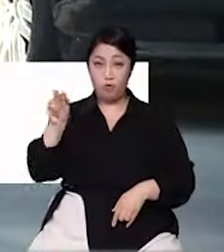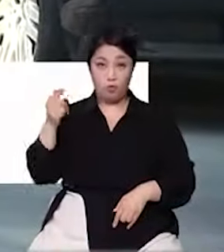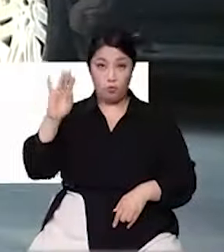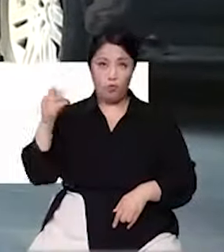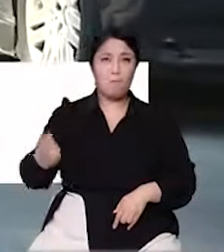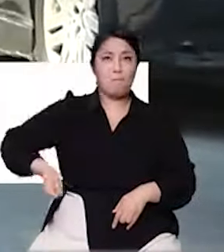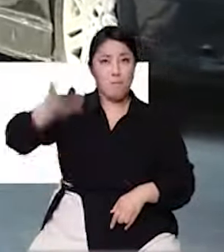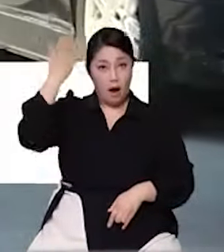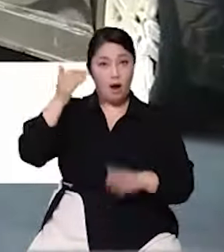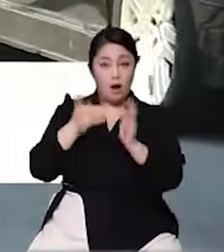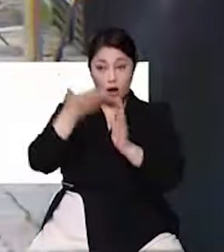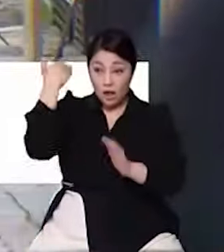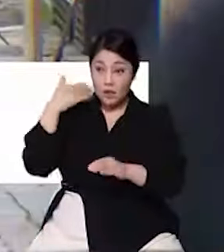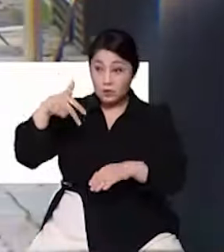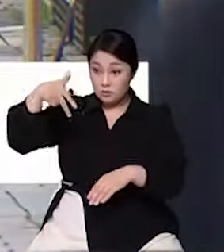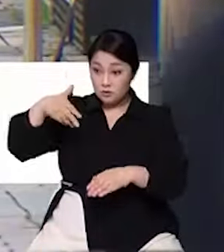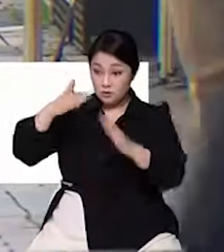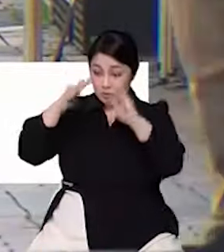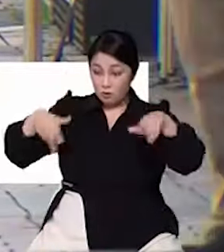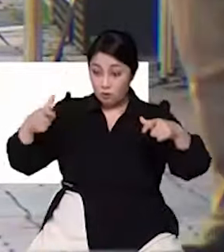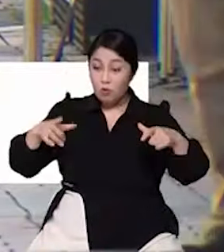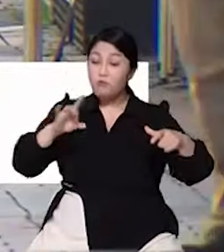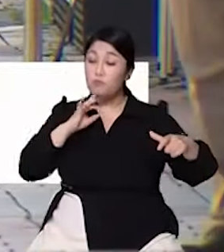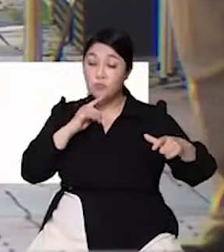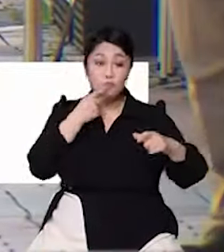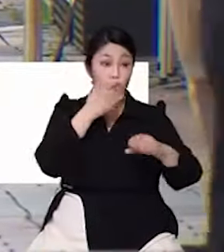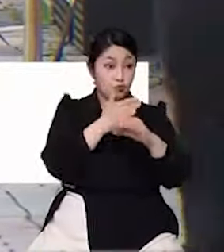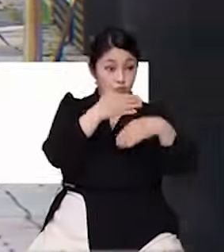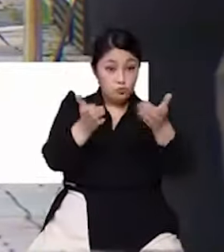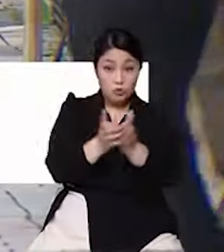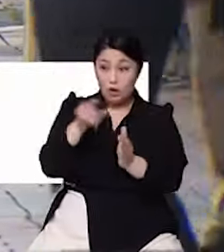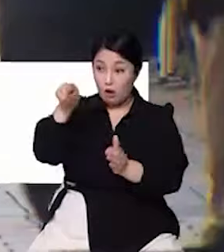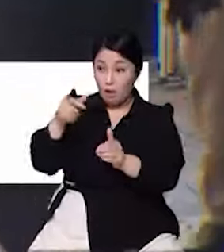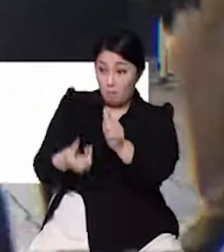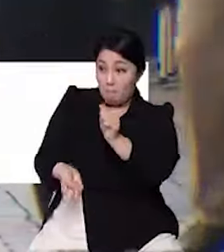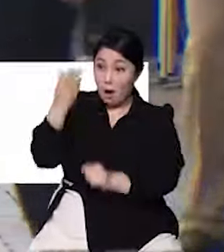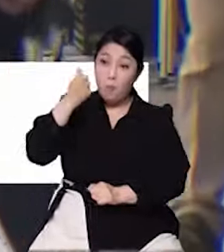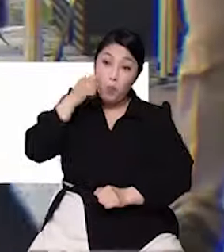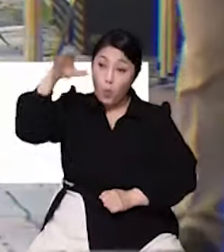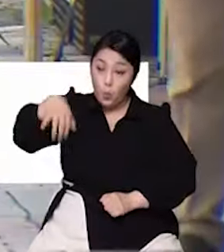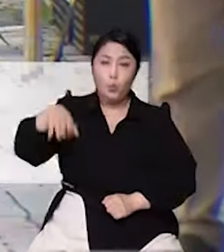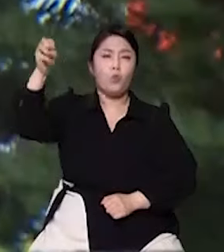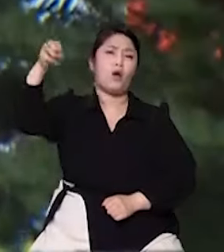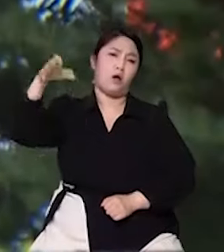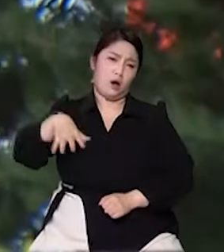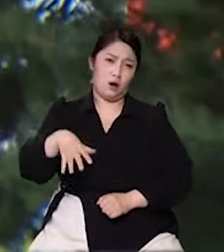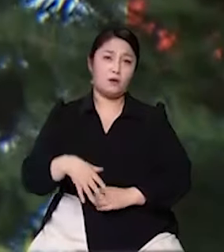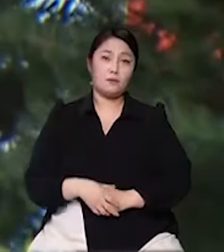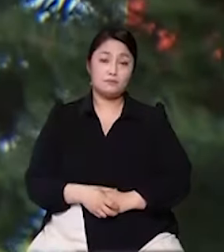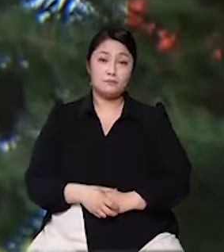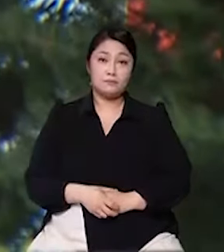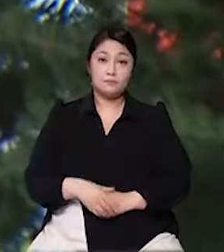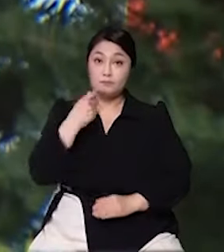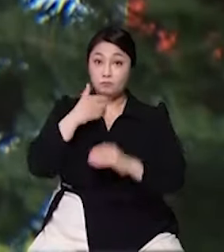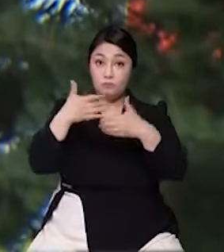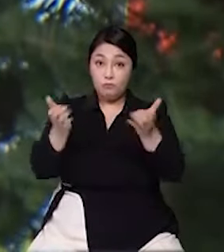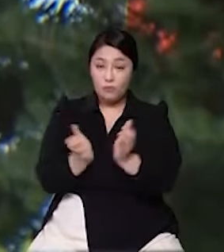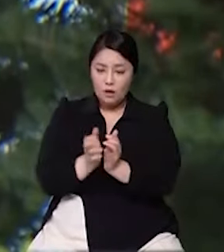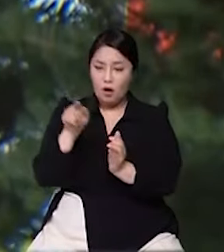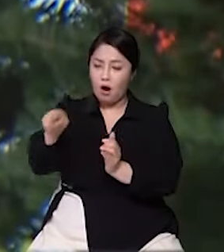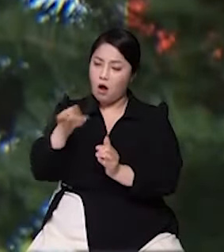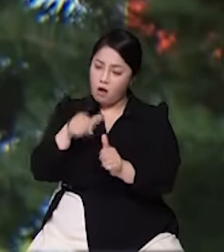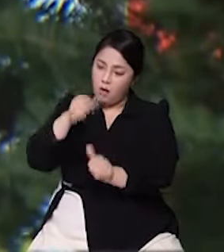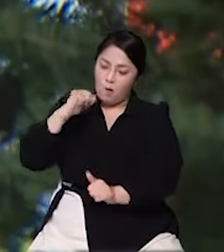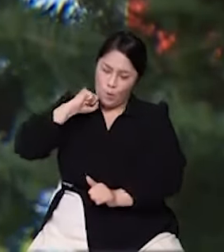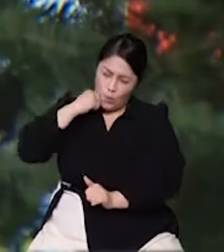됐고 지난 선거에서도 전남에서 유일하게 민주당이 깃발을 꽂지 못한 곳이 광양 입니다 민주당의 무덤 으로 불리는